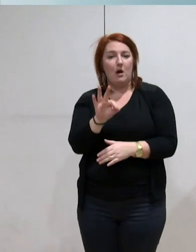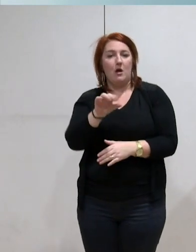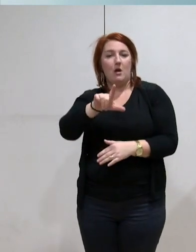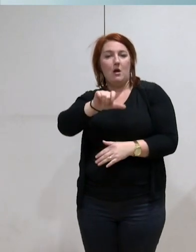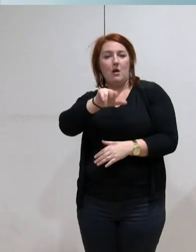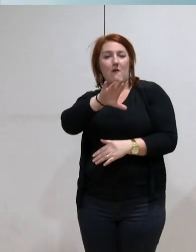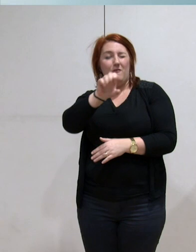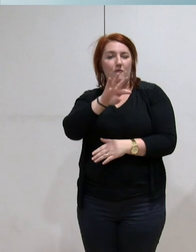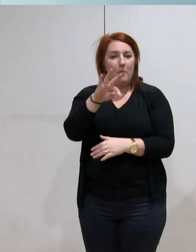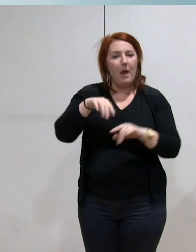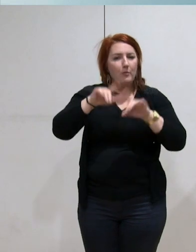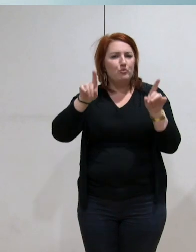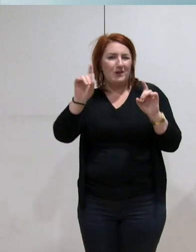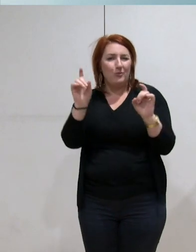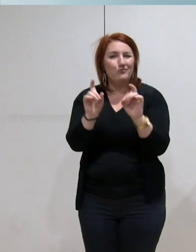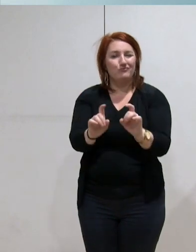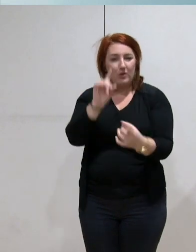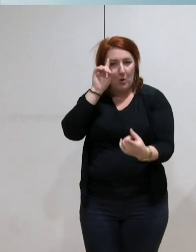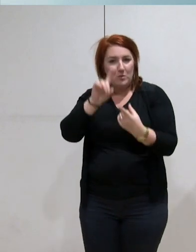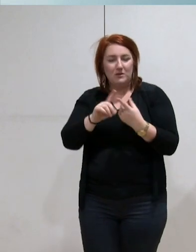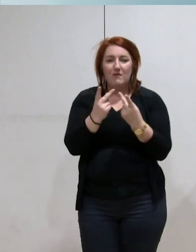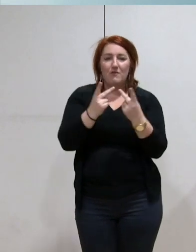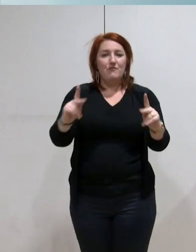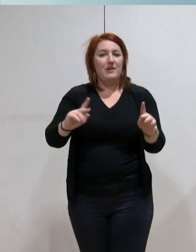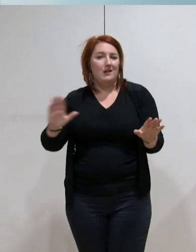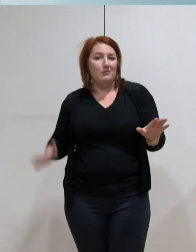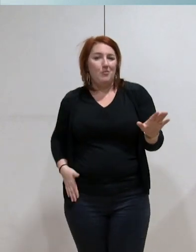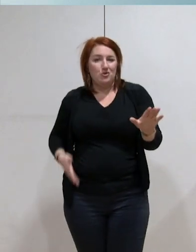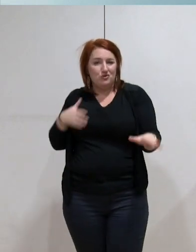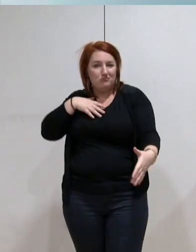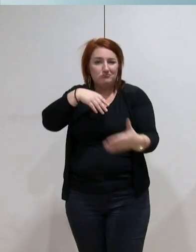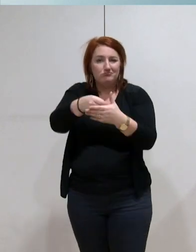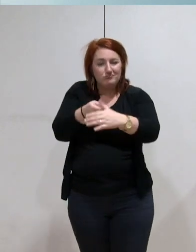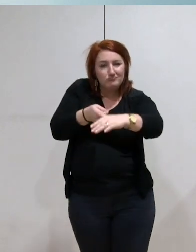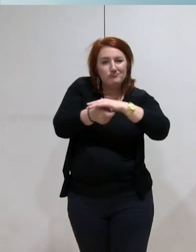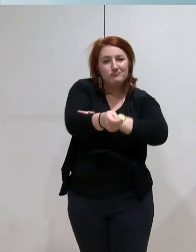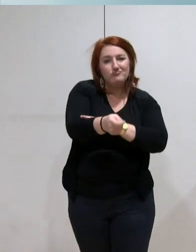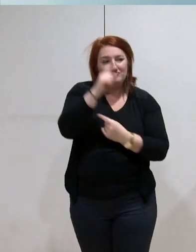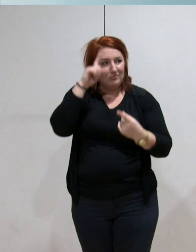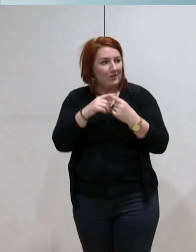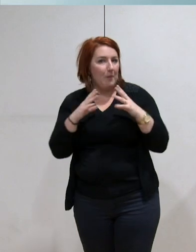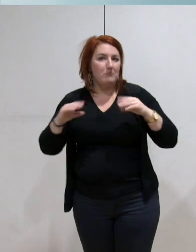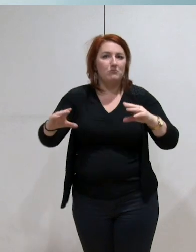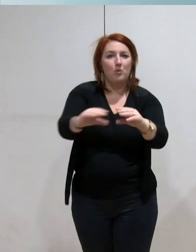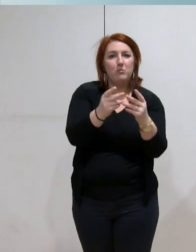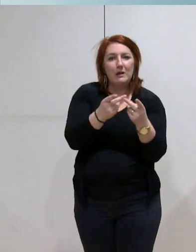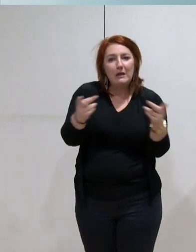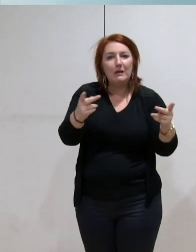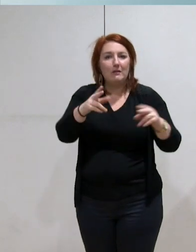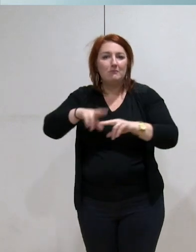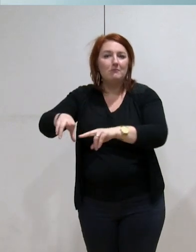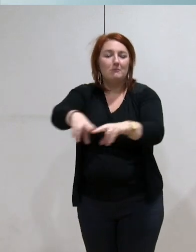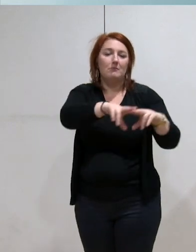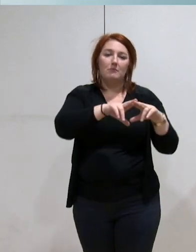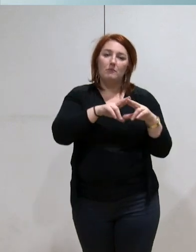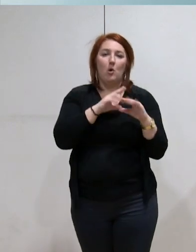Flobert pour que la participation de la ville qui concerne les aménagements publics soit soutenable l'idée est d'obtenir une